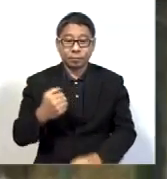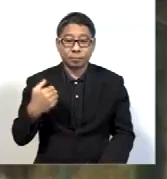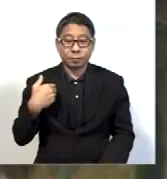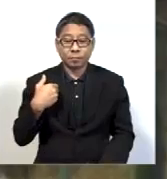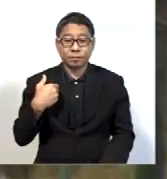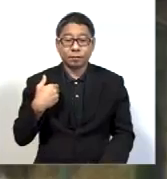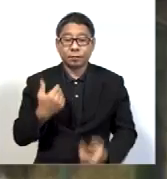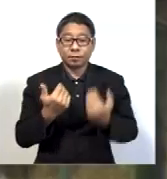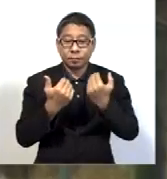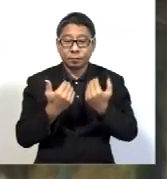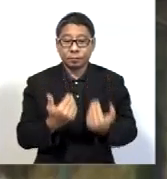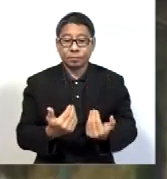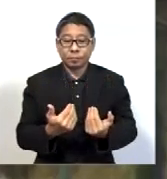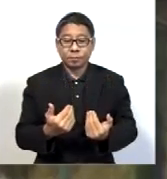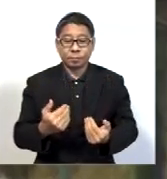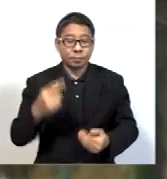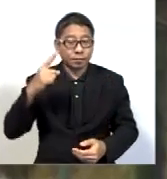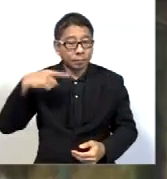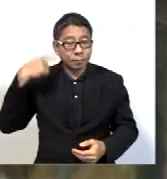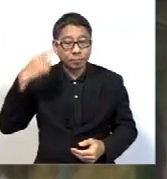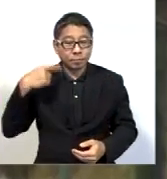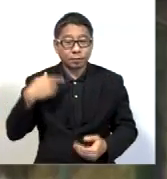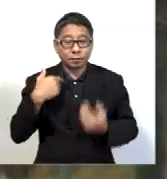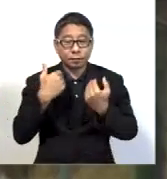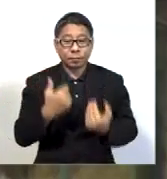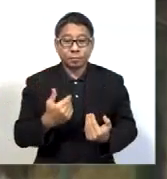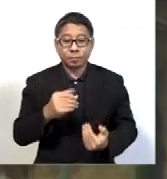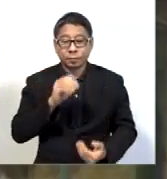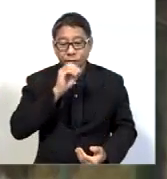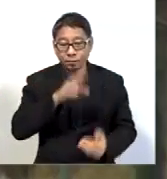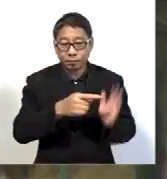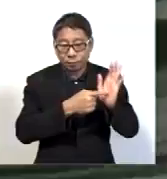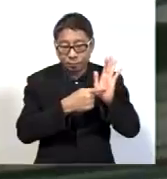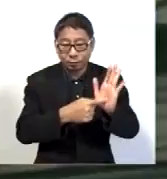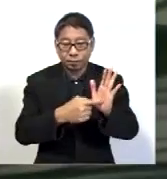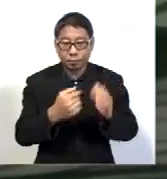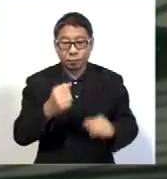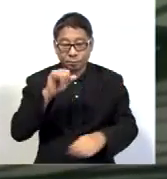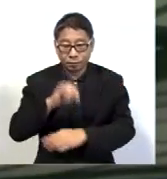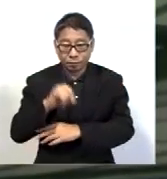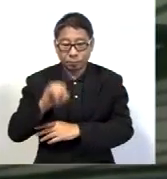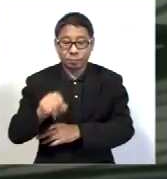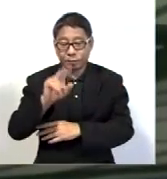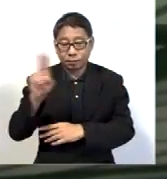ค่ะนอกจากนี้นางฟอนเดอร์เลเยนยังได้เน้นย้ำถึงความจำเป็น